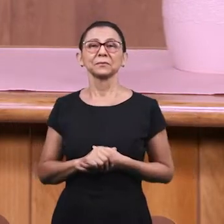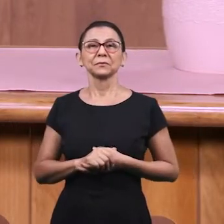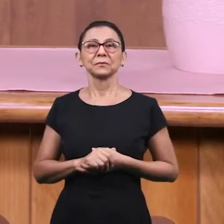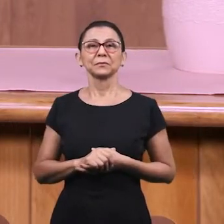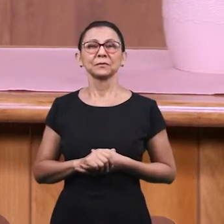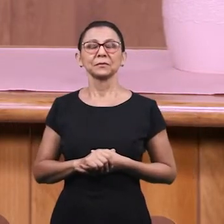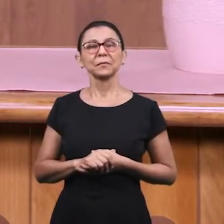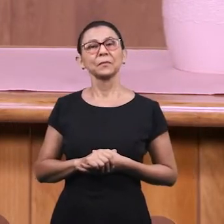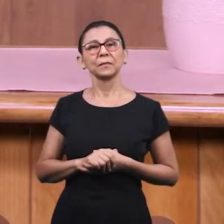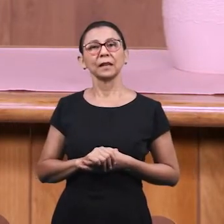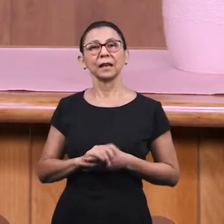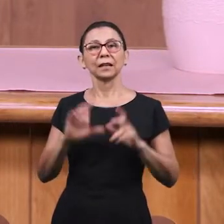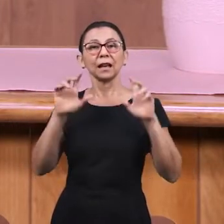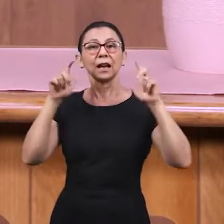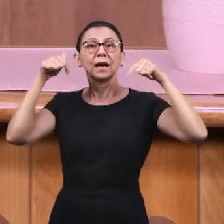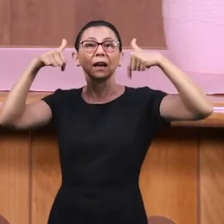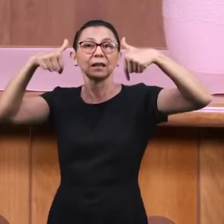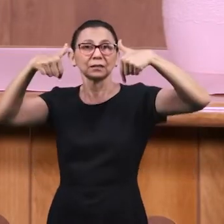Она как бы